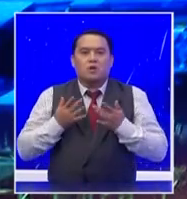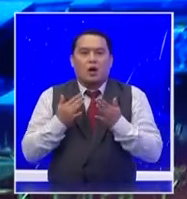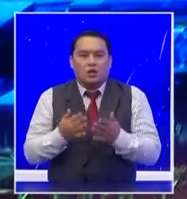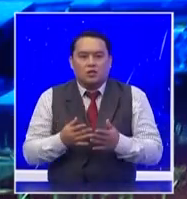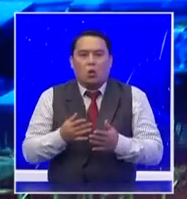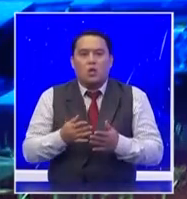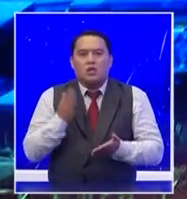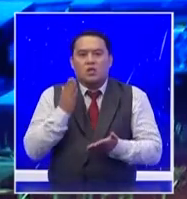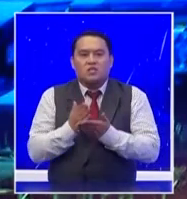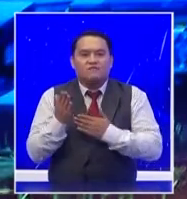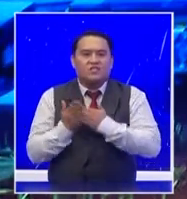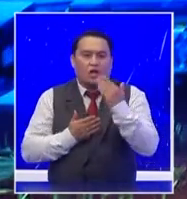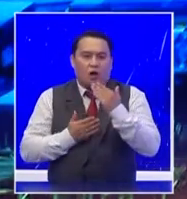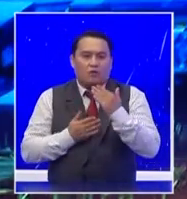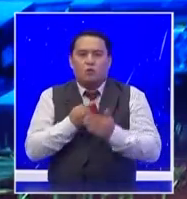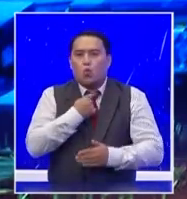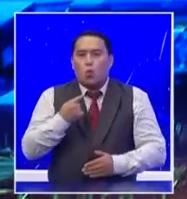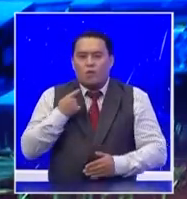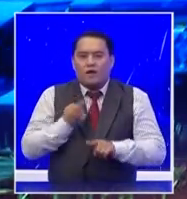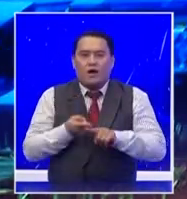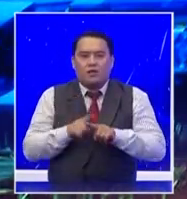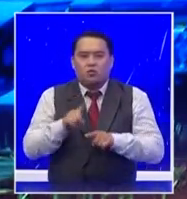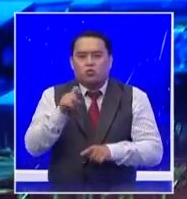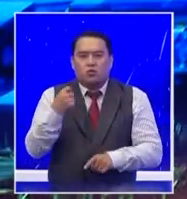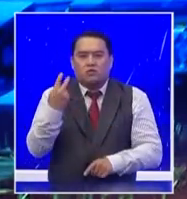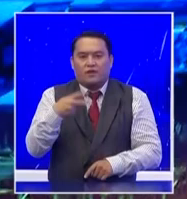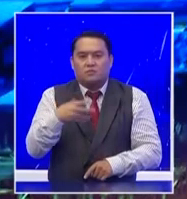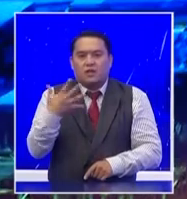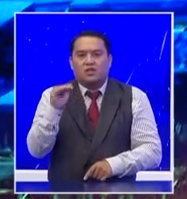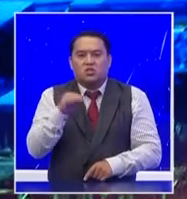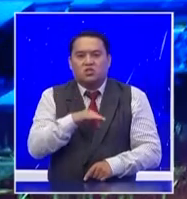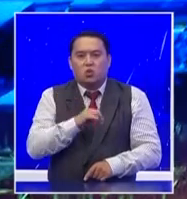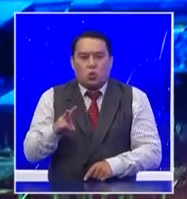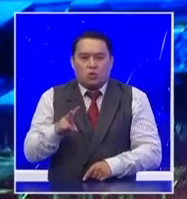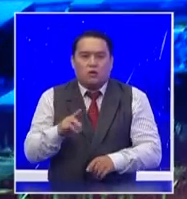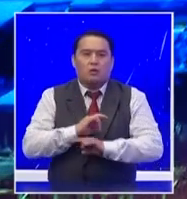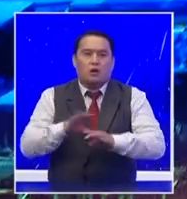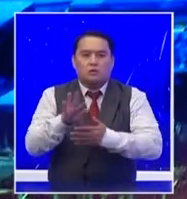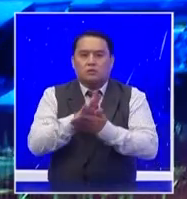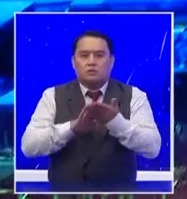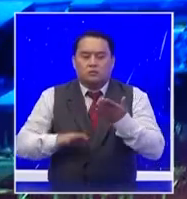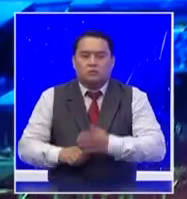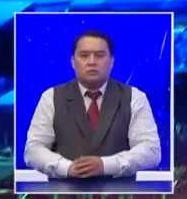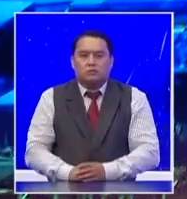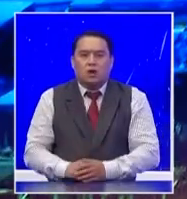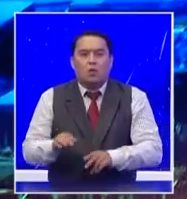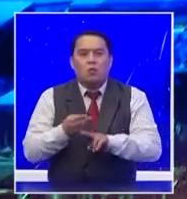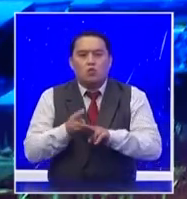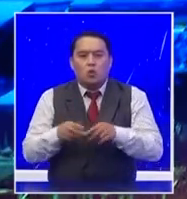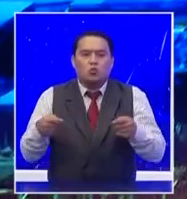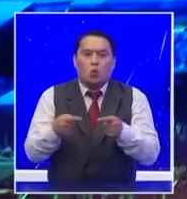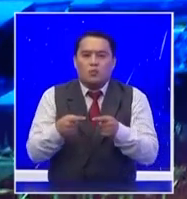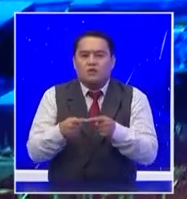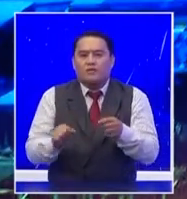твердом топливе все еще высока. Только по Талдыкургану это 125 тысяч тонн. Наш корреспондент Евгения Присяжная проехала по